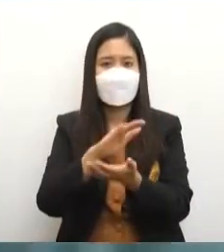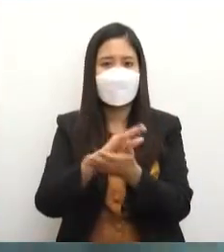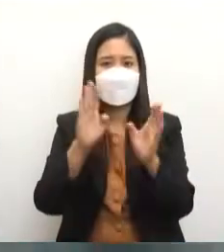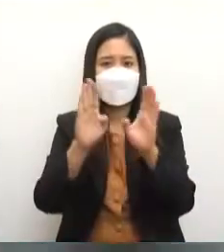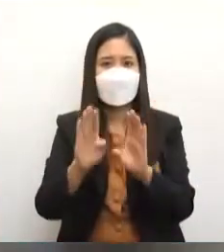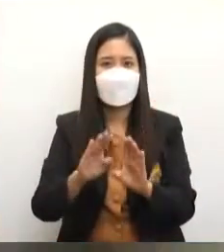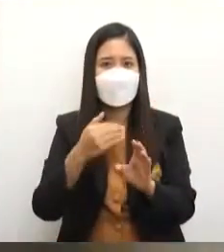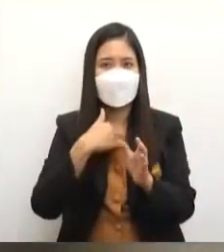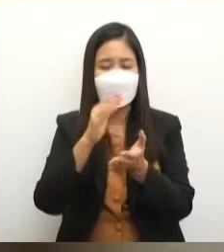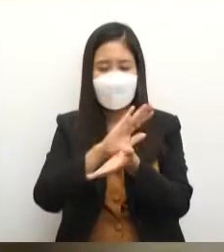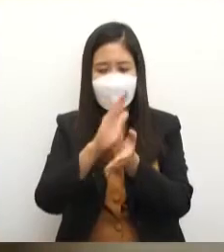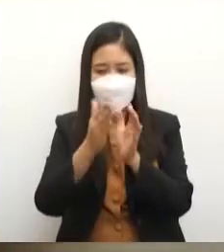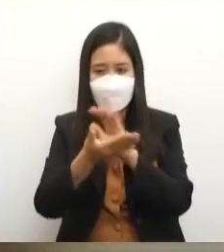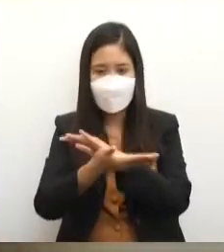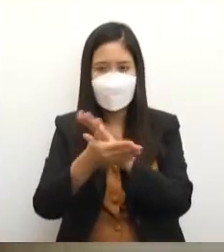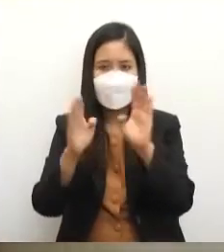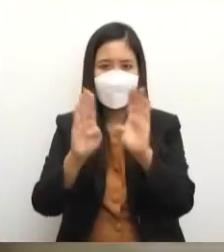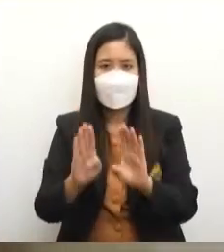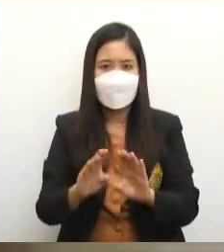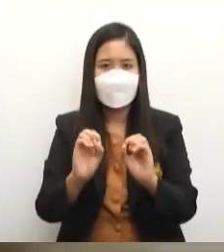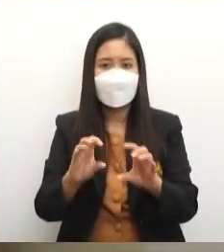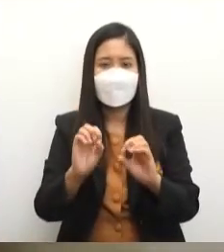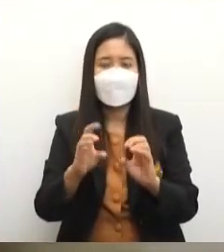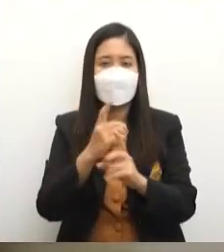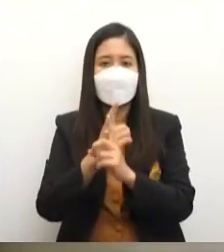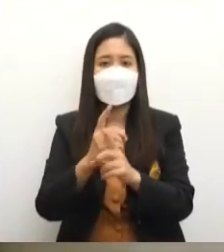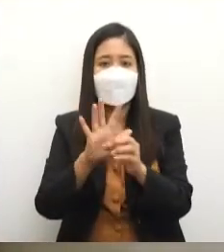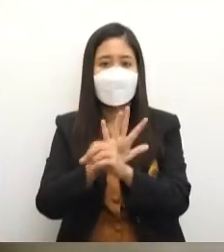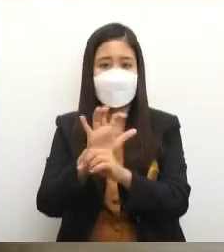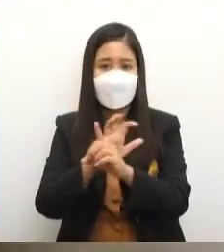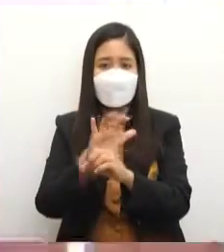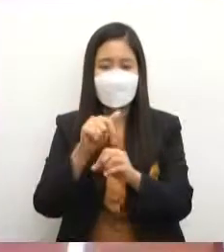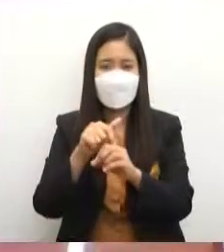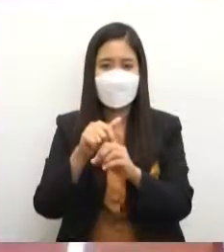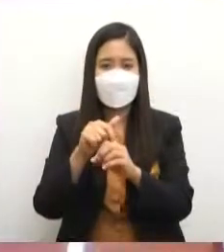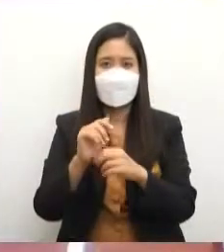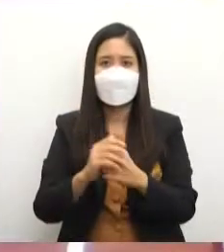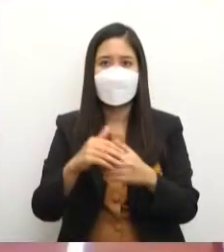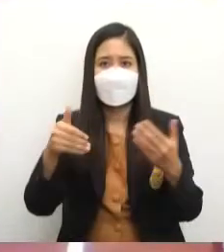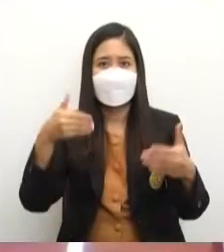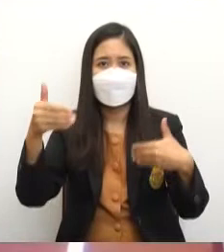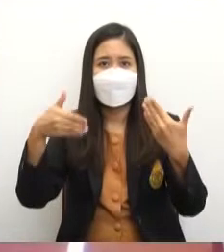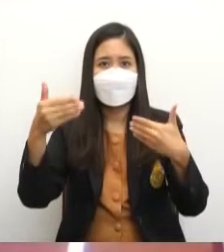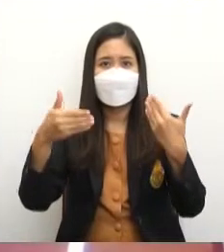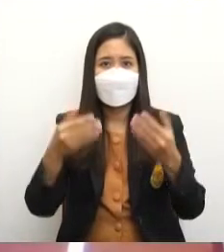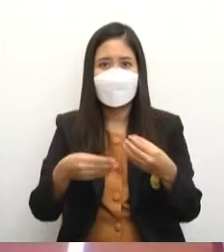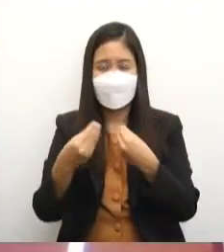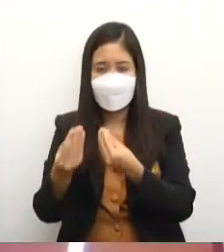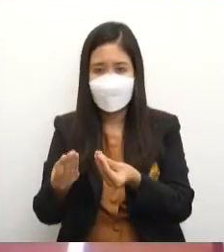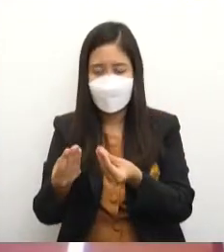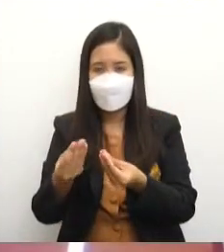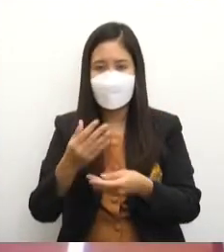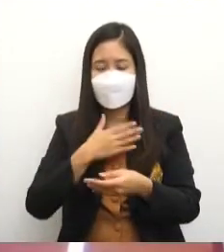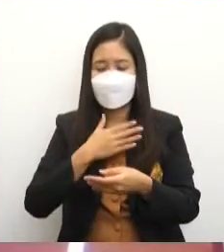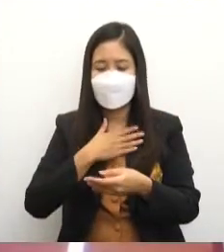ลี่ยนการเรียนการสอนให้เหมาะกับสถานการณ์ซึ่งกิจกรรมอย่างหนึ่งที่โรงเรียนทำก็คือกิจกรรมครูหลังม้าในส่วนของเราใน